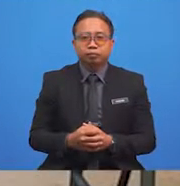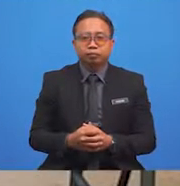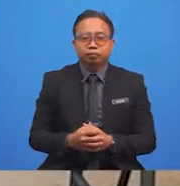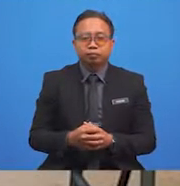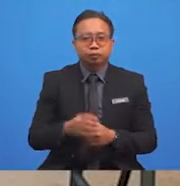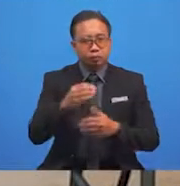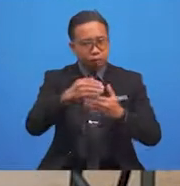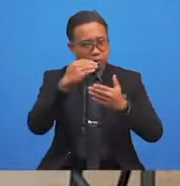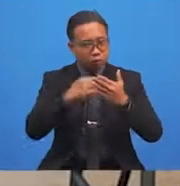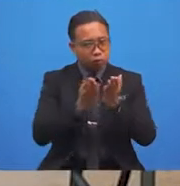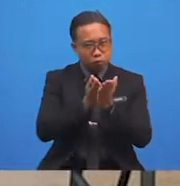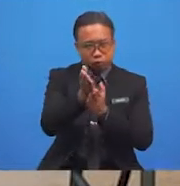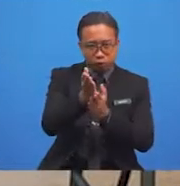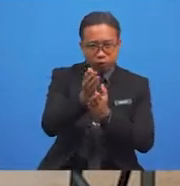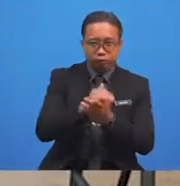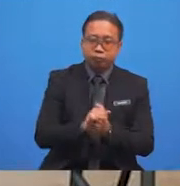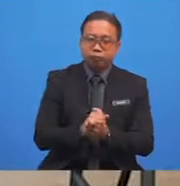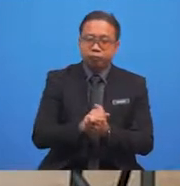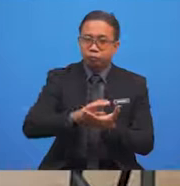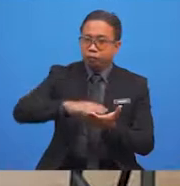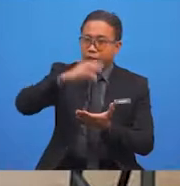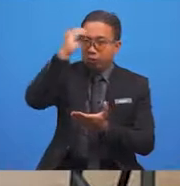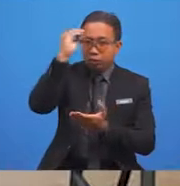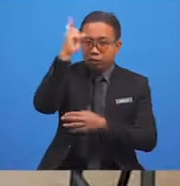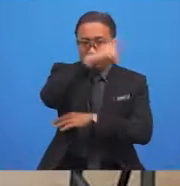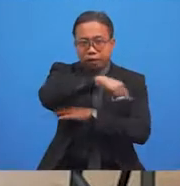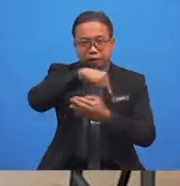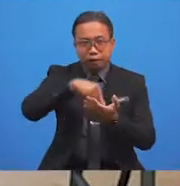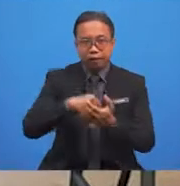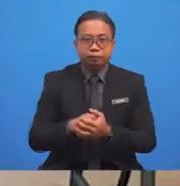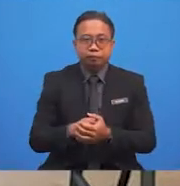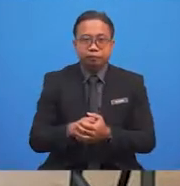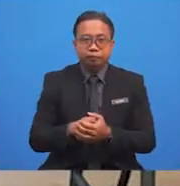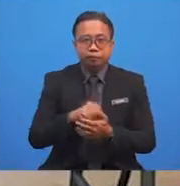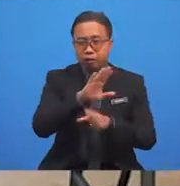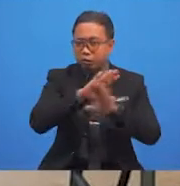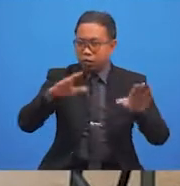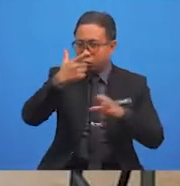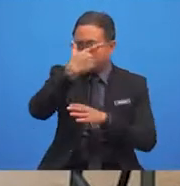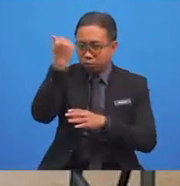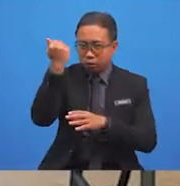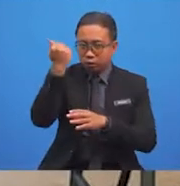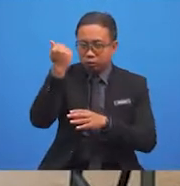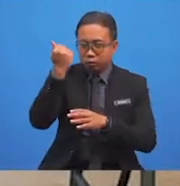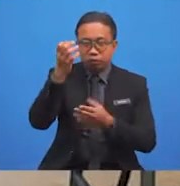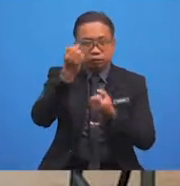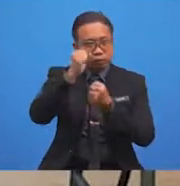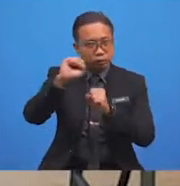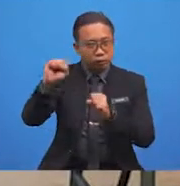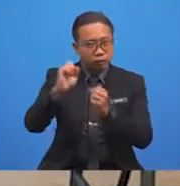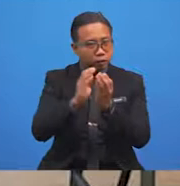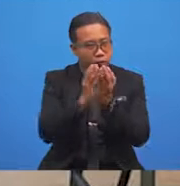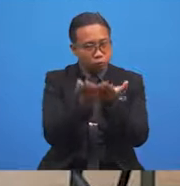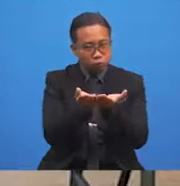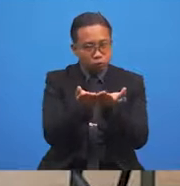Sebelum kita meneruskan pembelajaran hari ini, jangan lupa sediakan buku atau